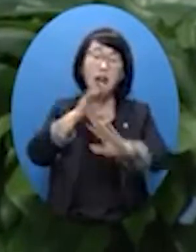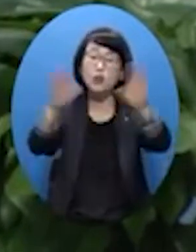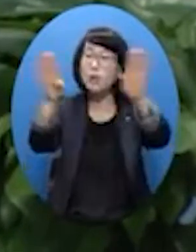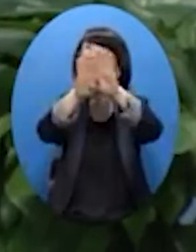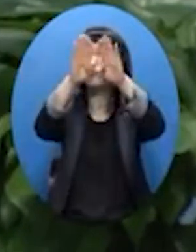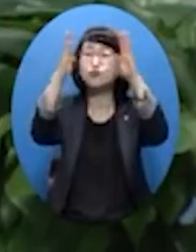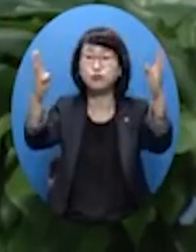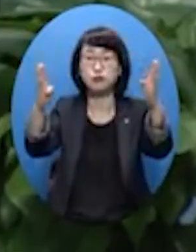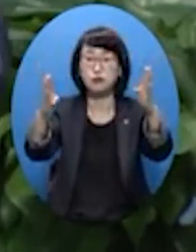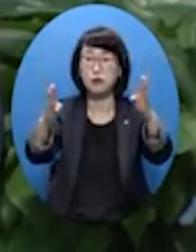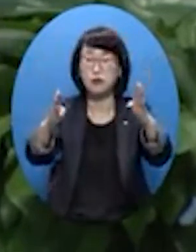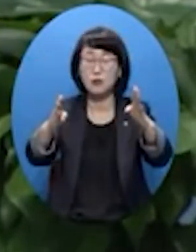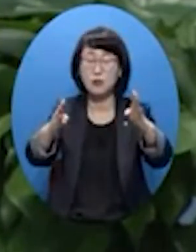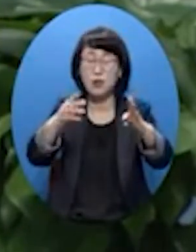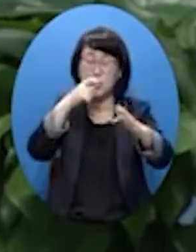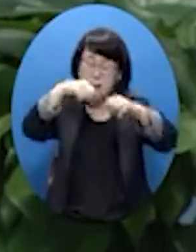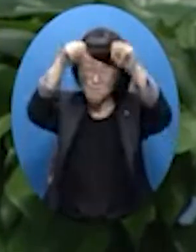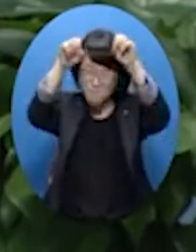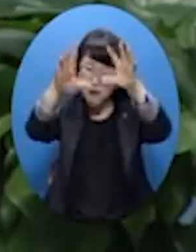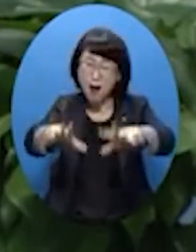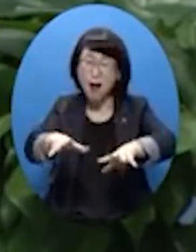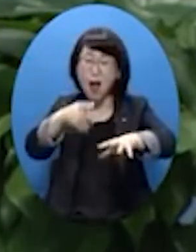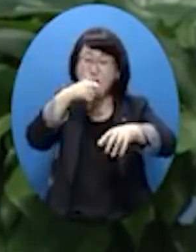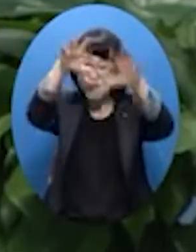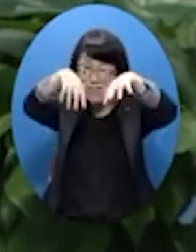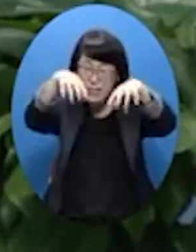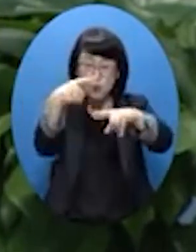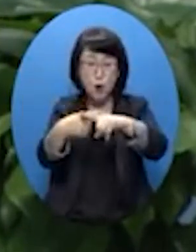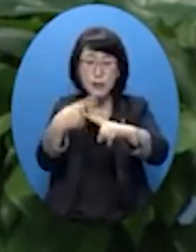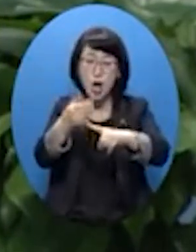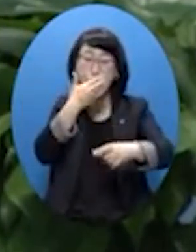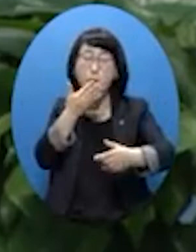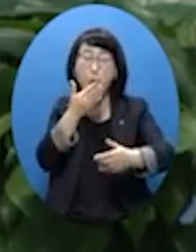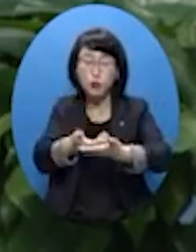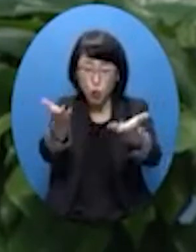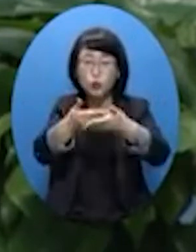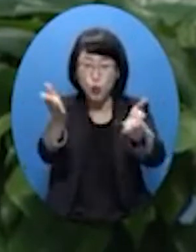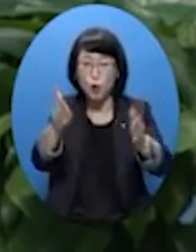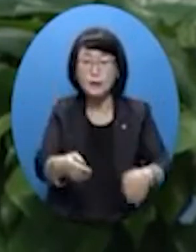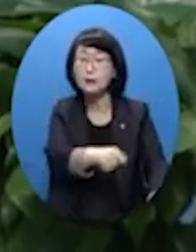하는 양식을 막 비가 지내라 주어서 너희들이